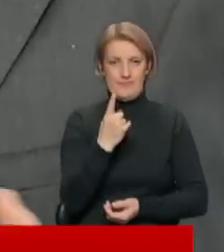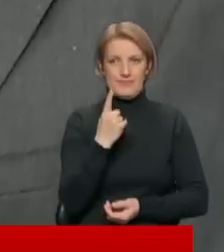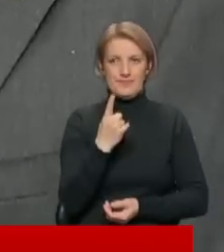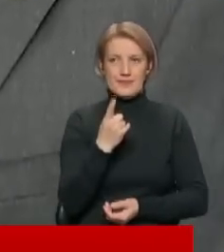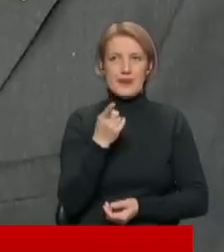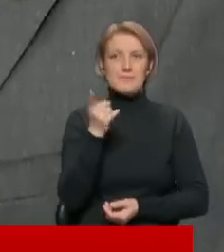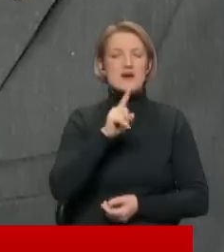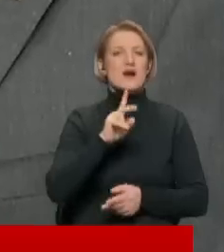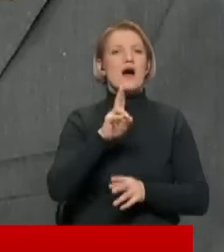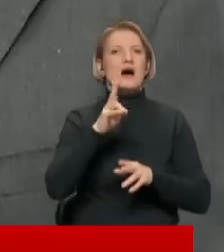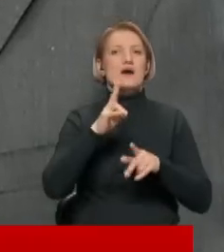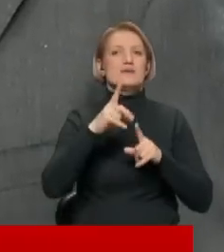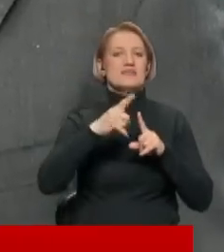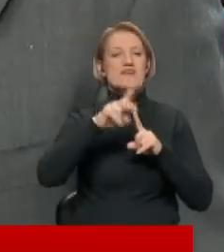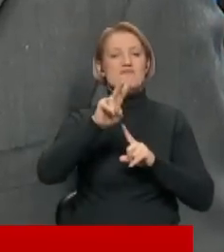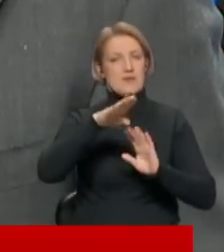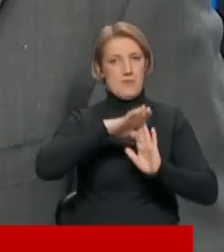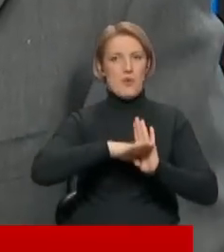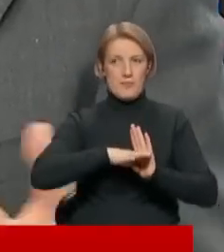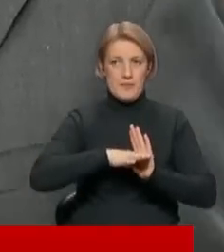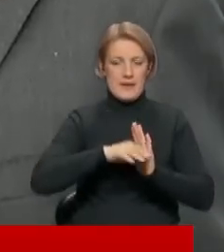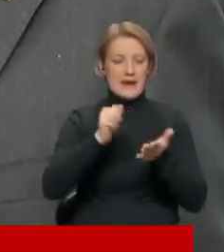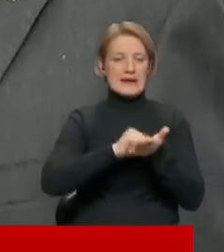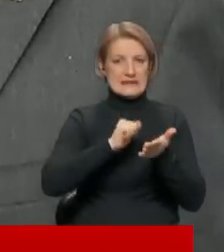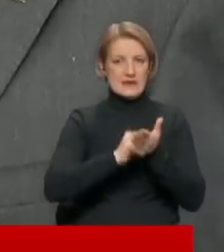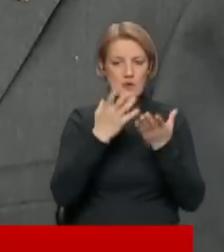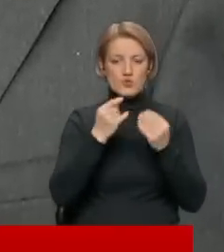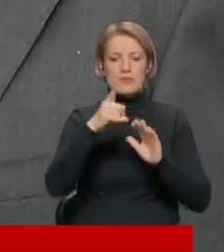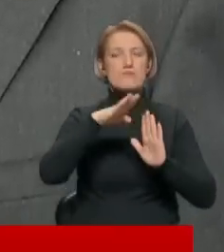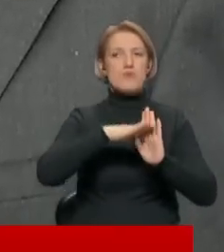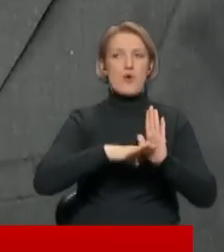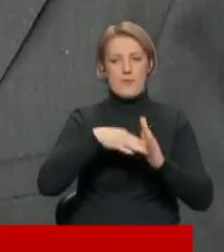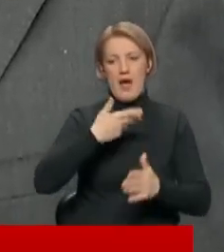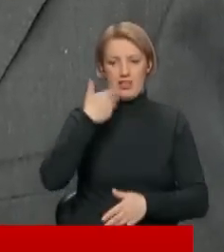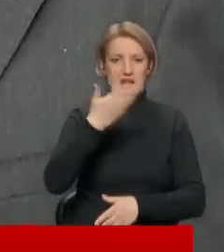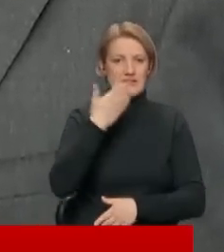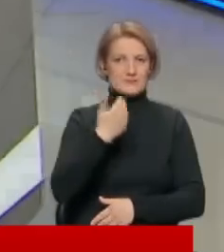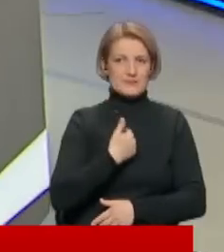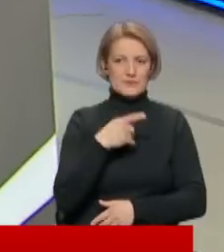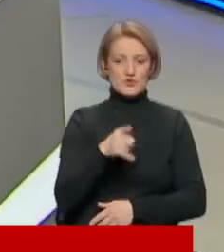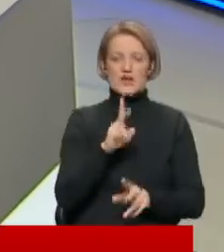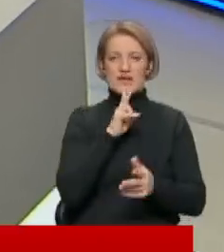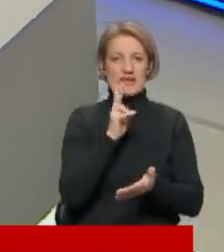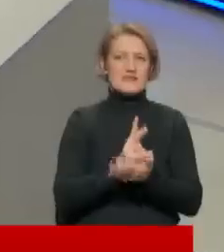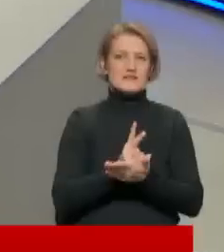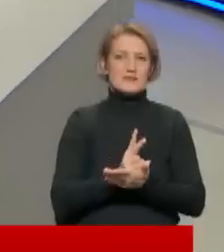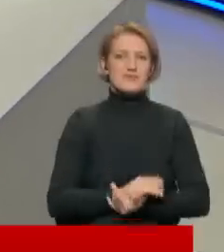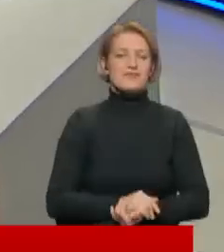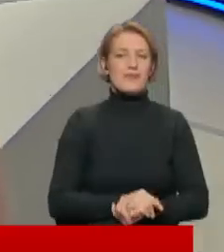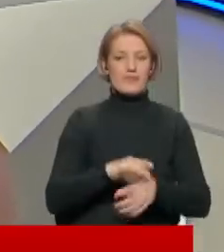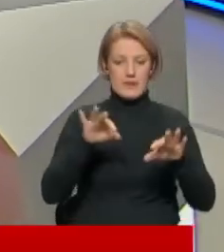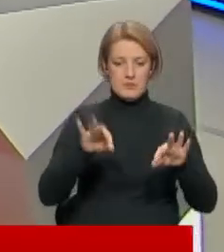başka Ulusal Kanal'da gazetecilerin olduğu bir programda ifade etmiştim yani şu çok net